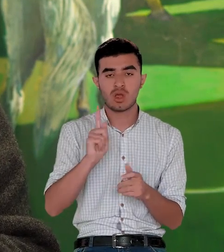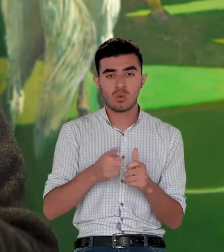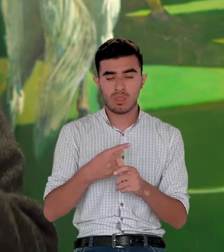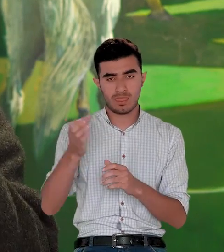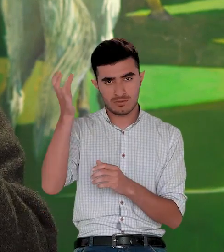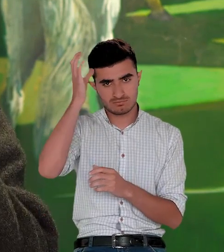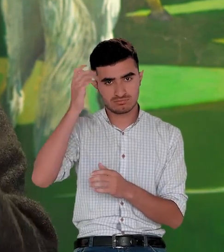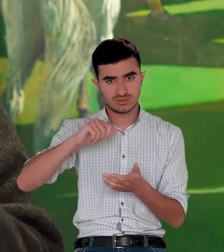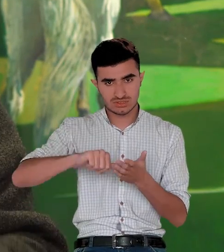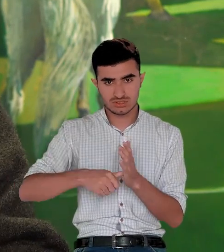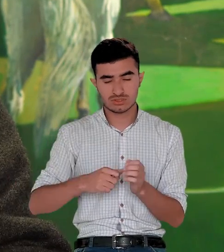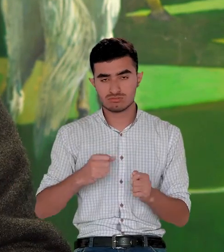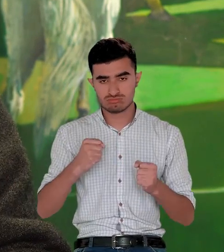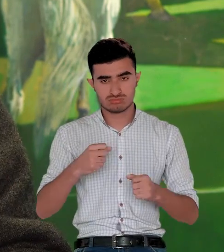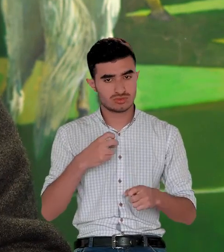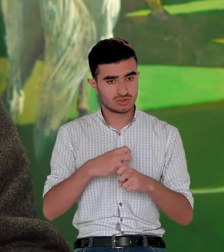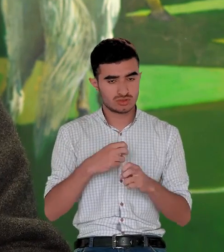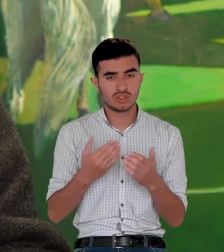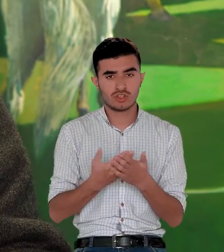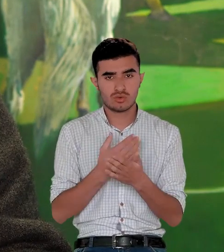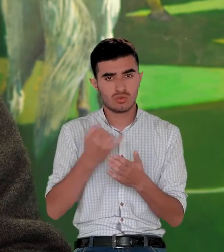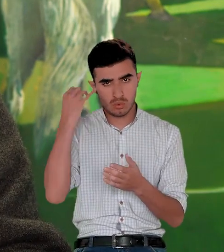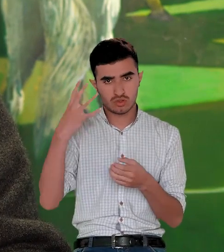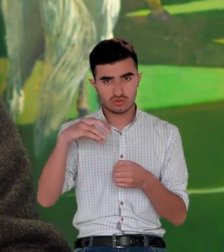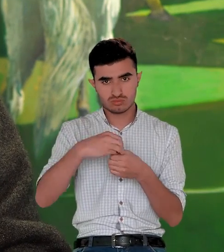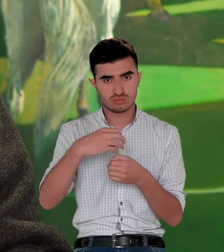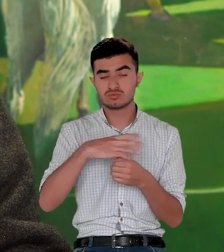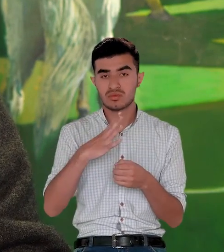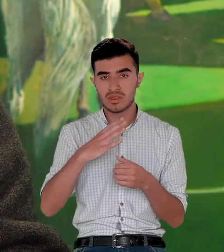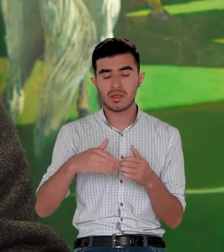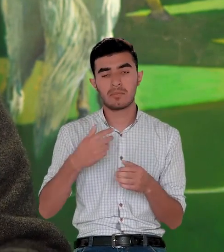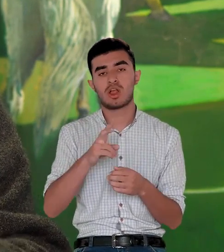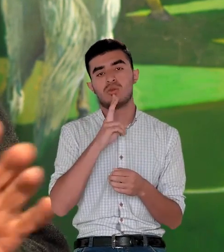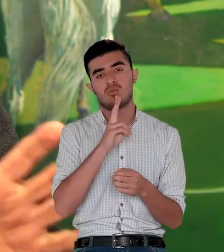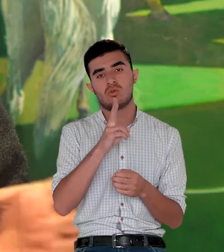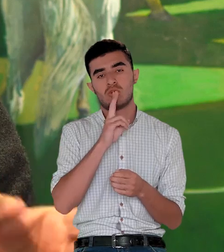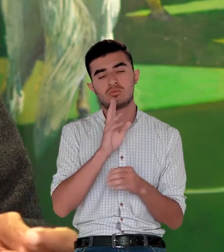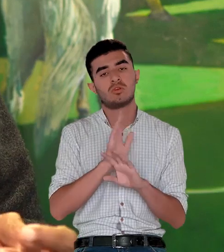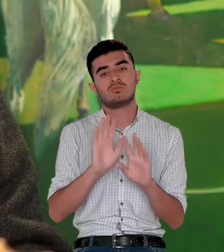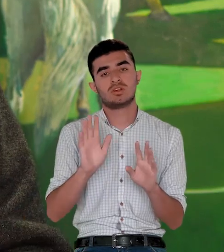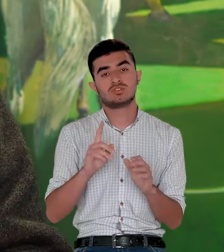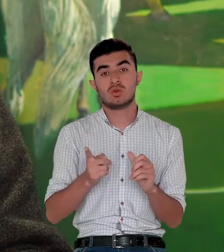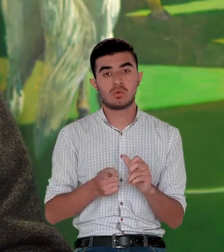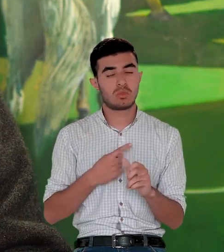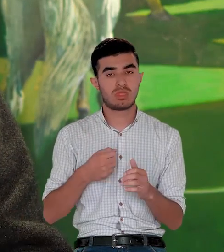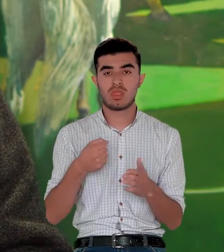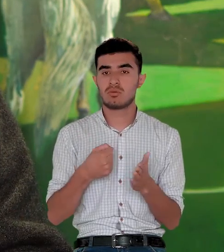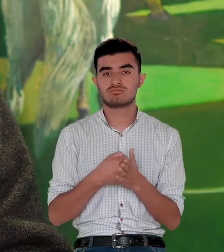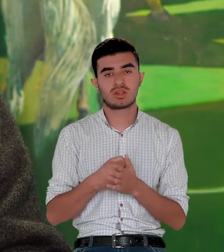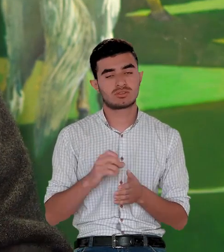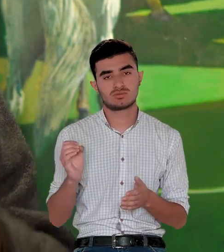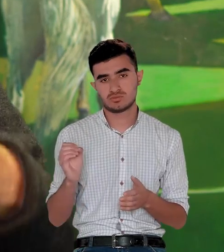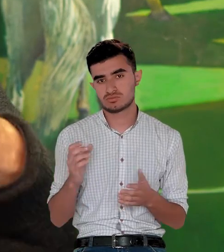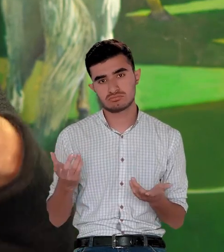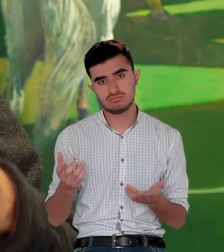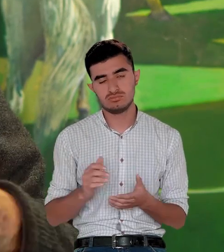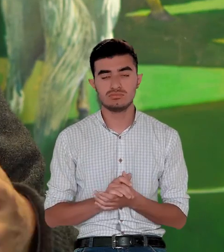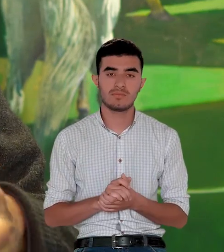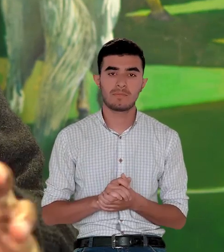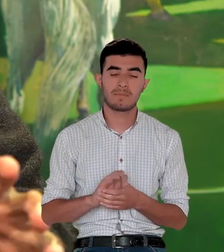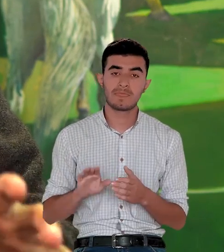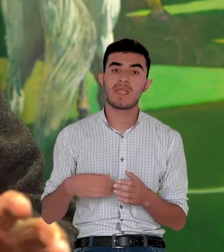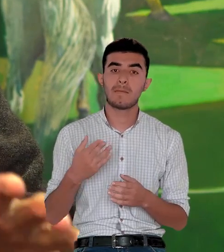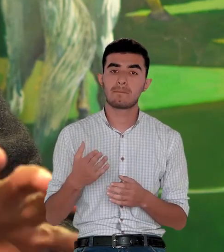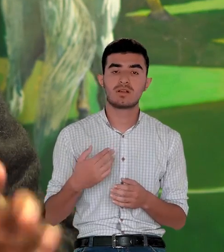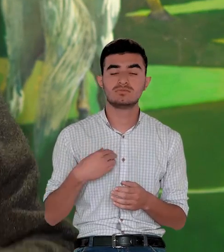جو ہے کہ لوگ جو ہے کام کرنا چھوڑ دیتے ہیں, وہ پھر بولتے چلے جاتے ہیں. ان کا